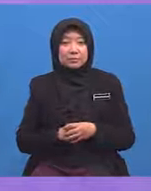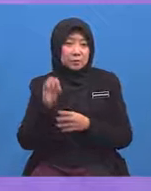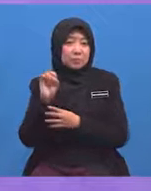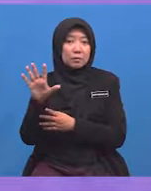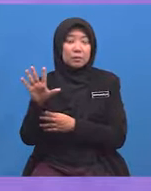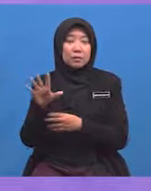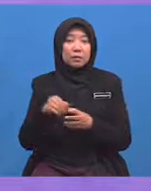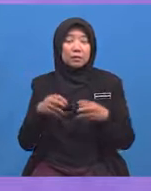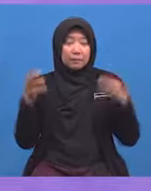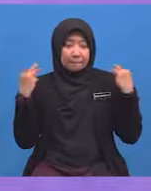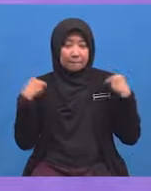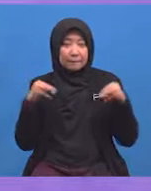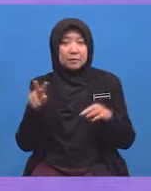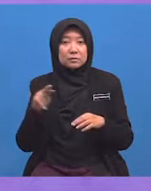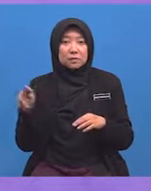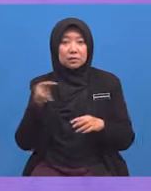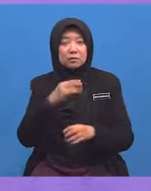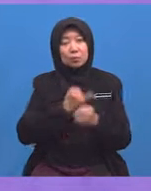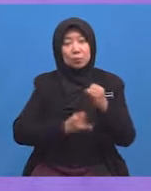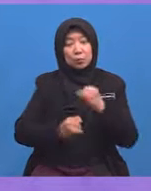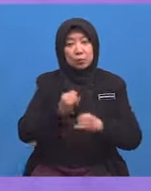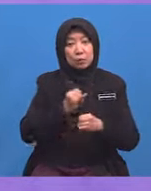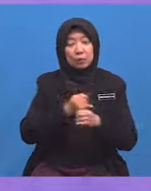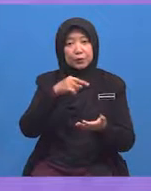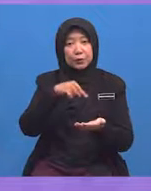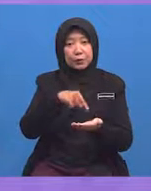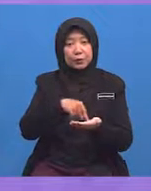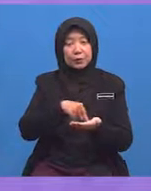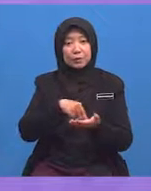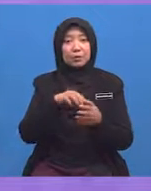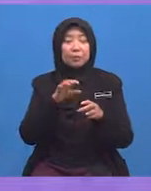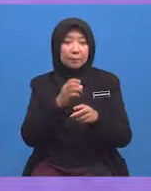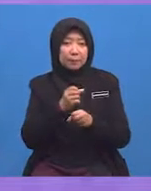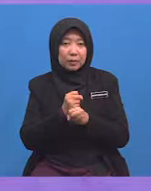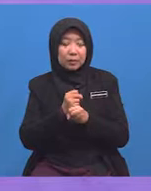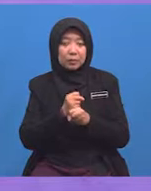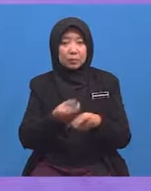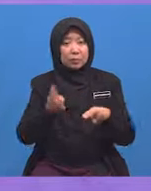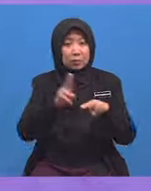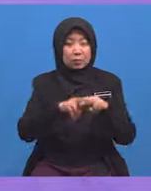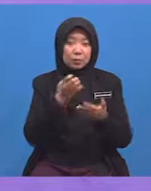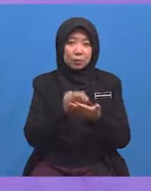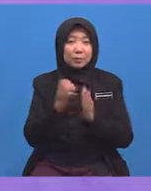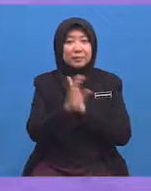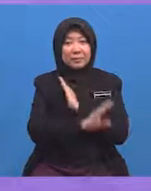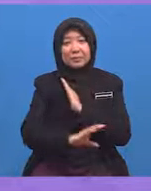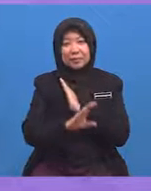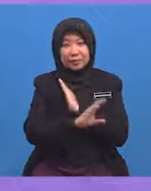Perkembangan pasaran ke peringkat global sememangnya dapat meningkatkan ekonomi